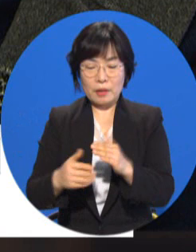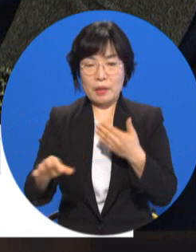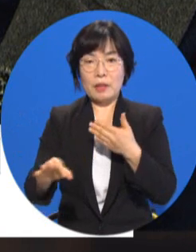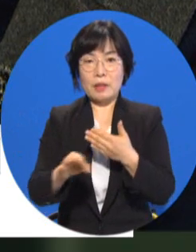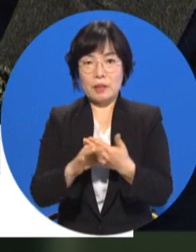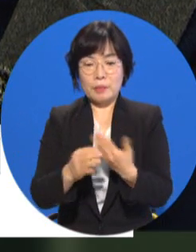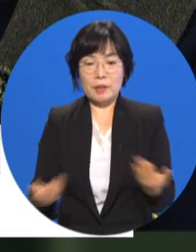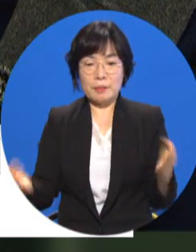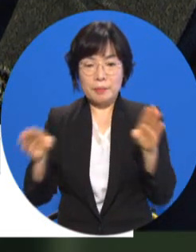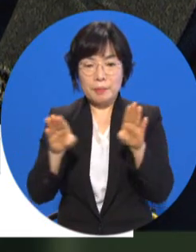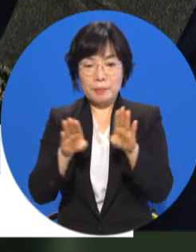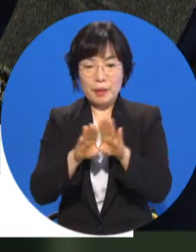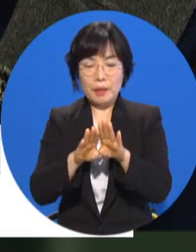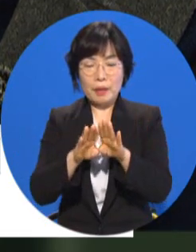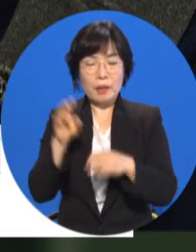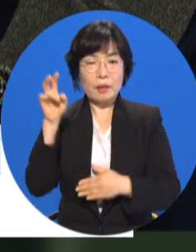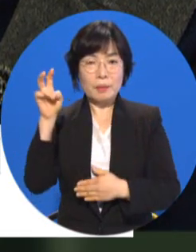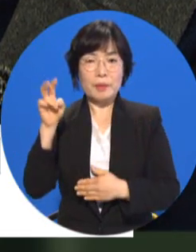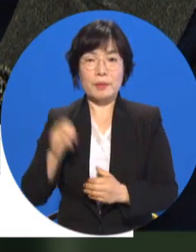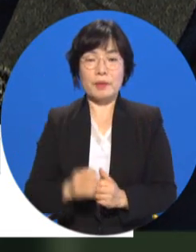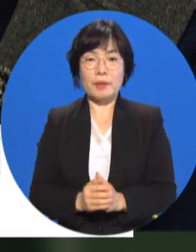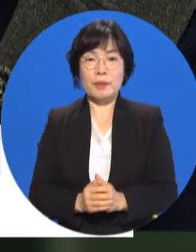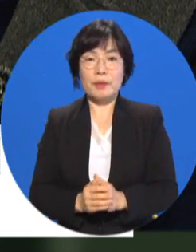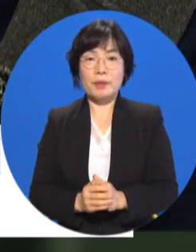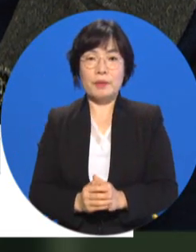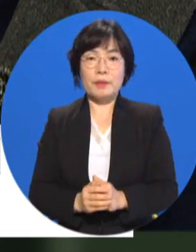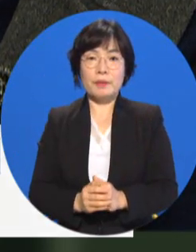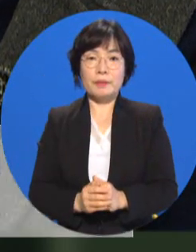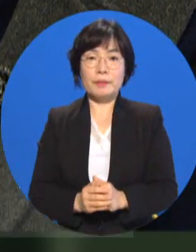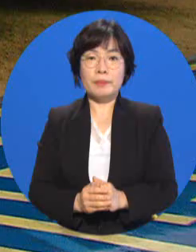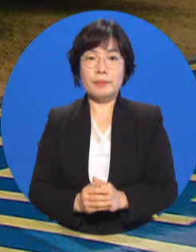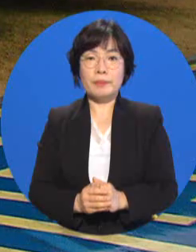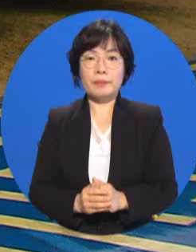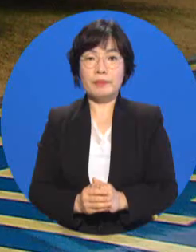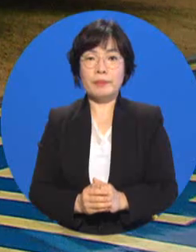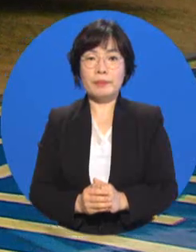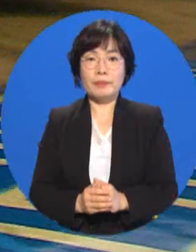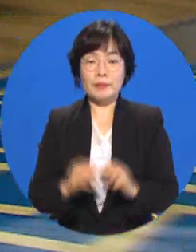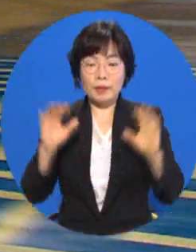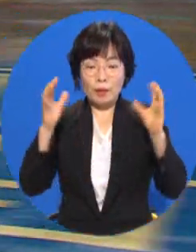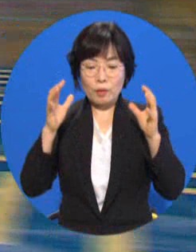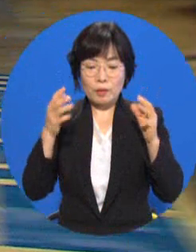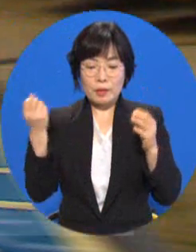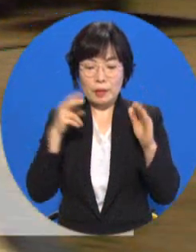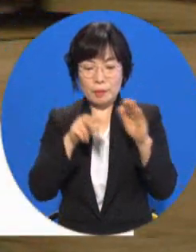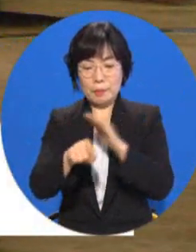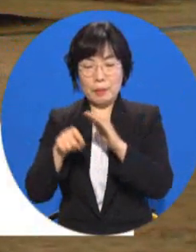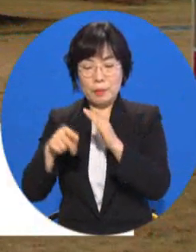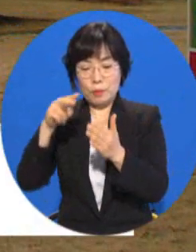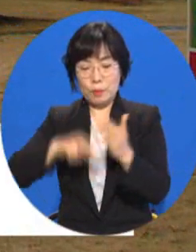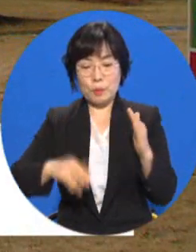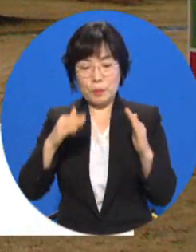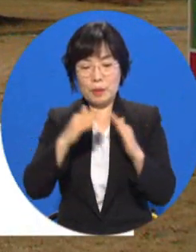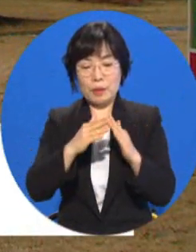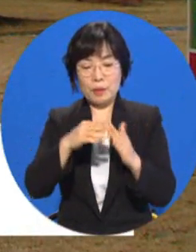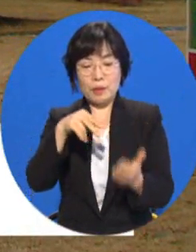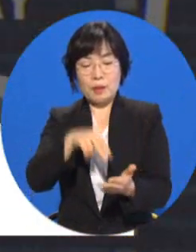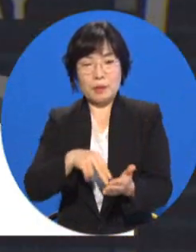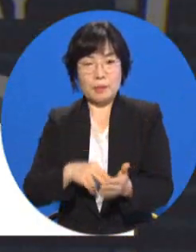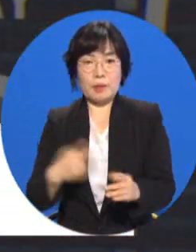잠정적으로 임시 휴관하게 되었습니다. 어린이들이 자주 찾는 도서관도 사정은